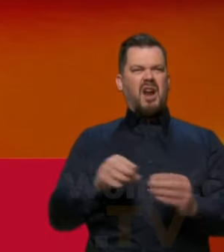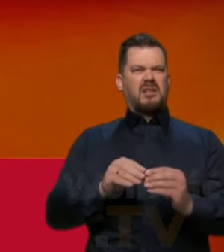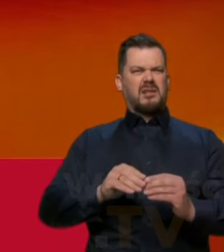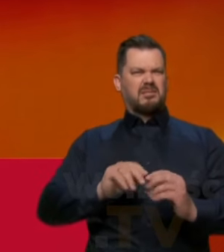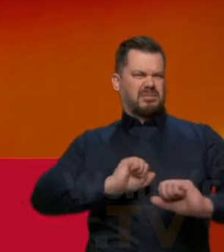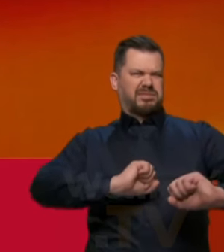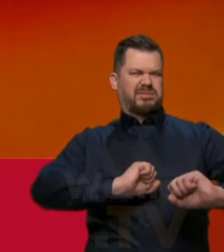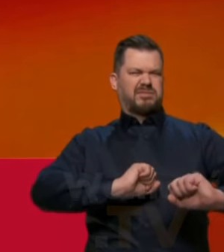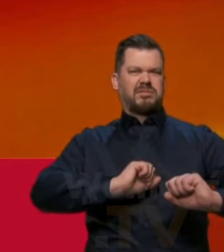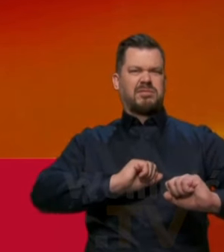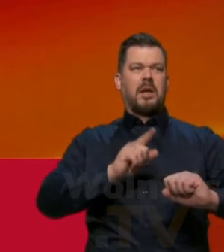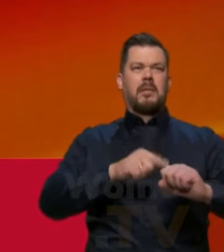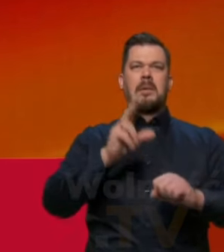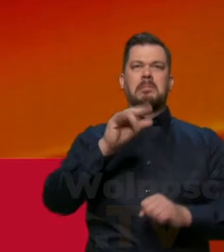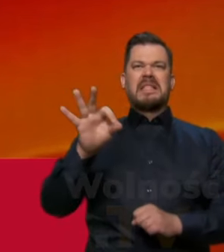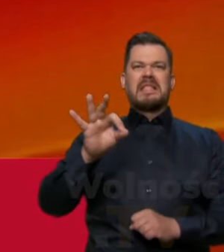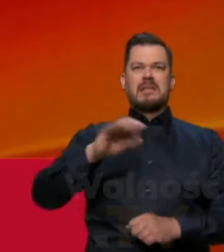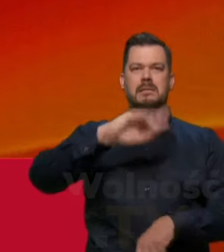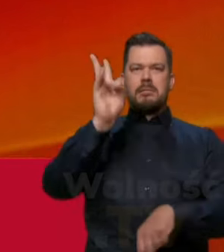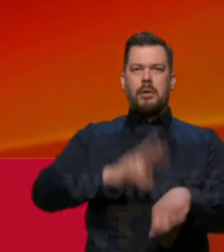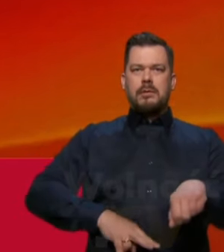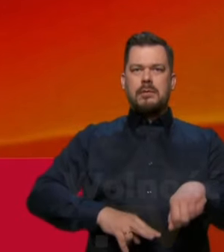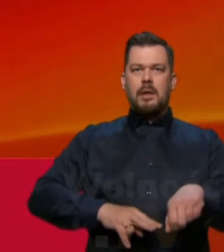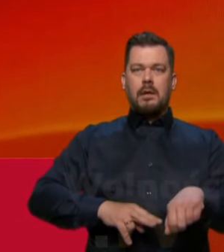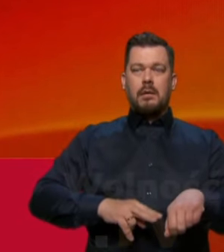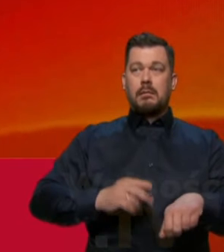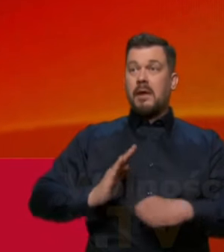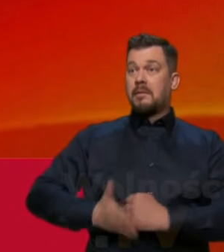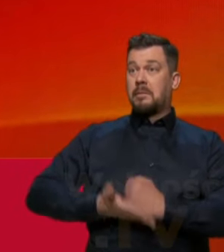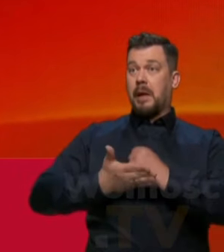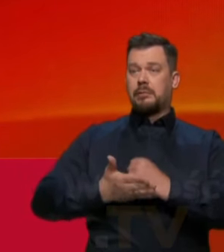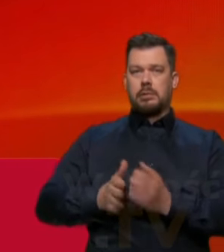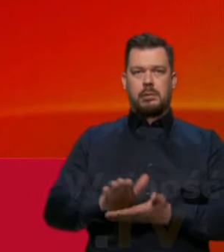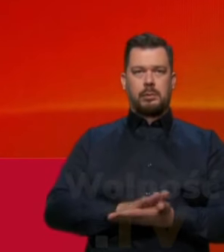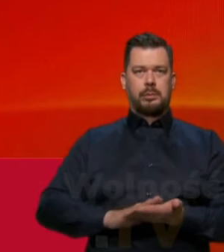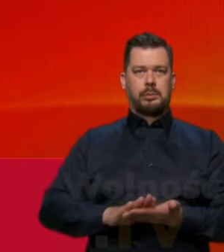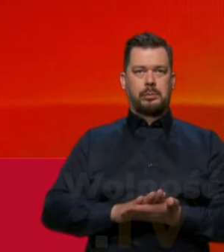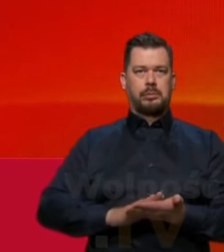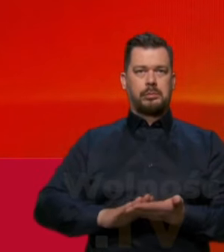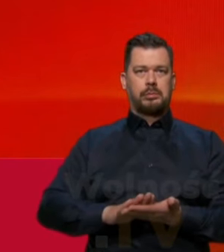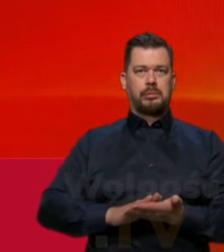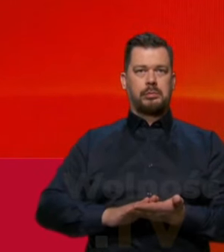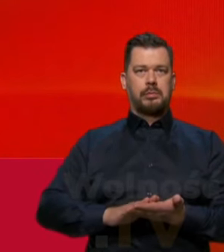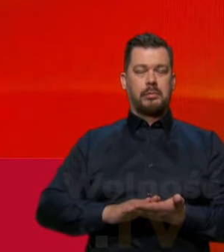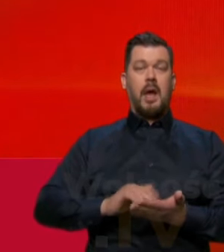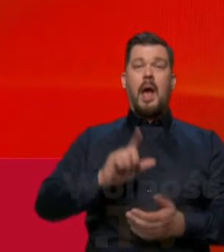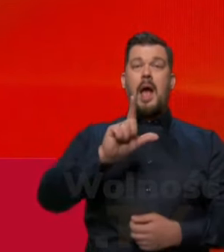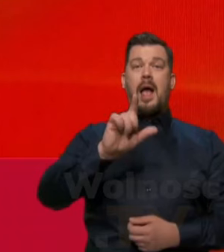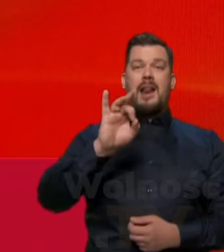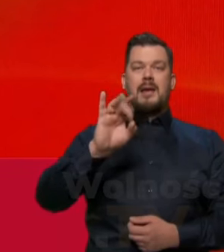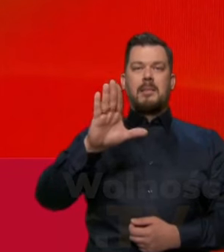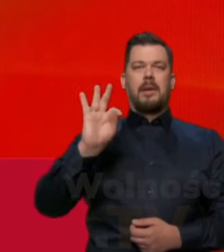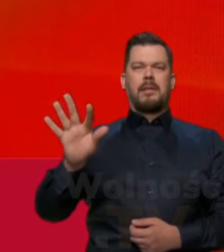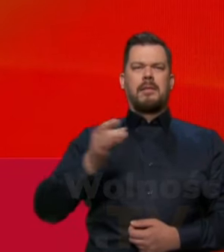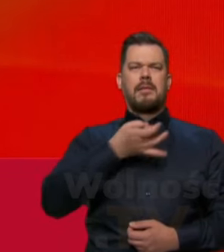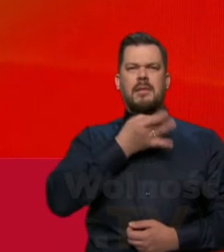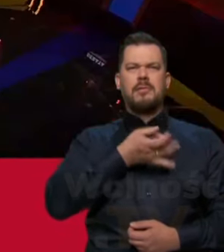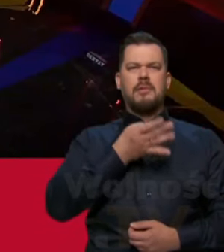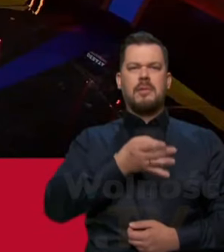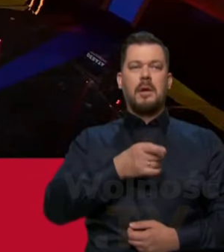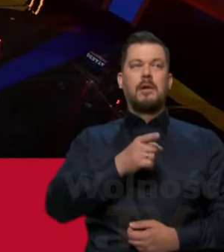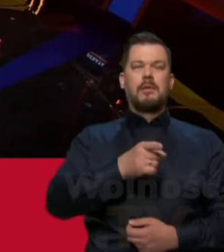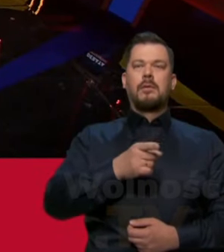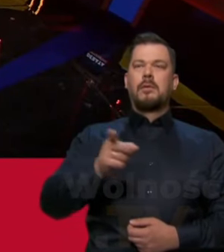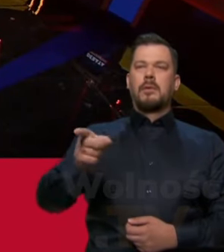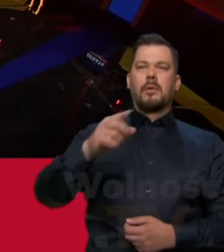przeciwko pisowskiej policji, nie mieliśmy wsparcia. Dzisiaj osoby LGBT narzekają, że z deklaracji,